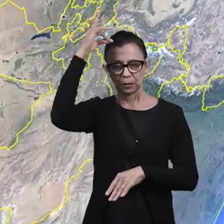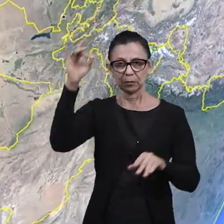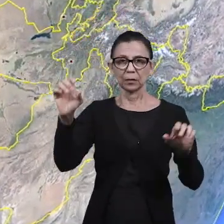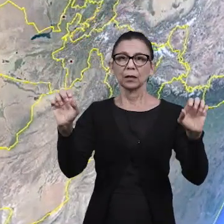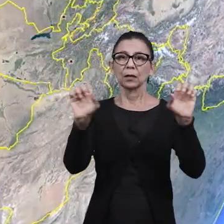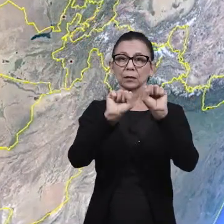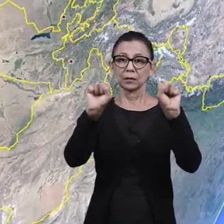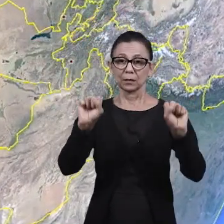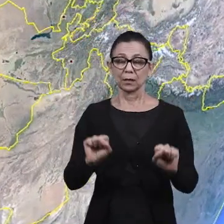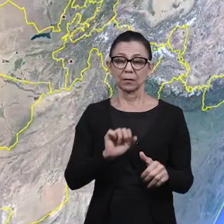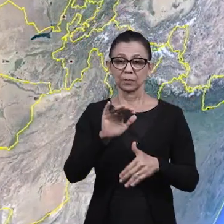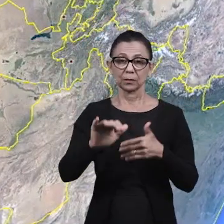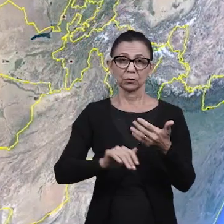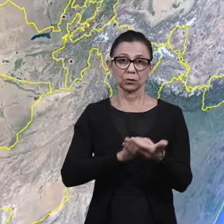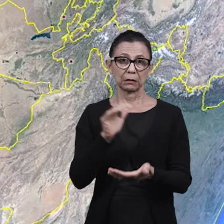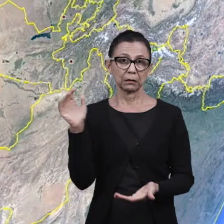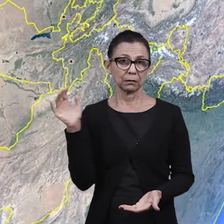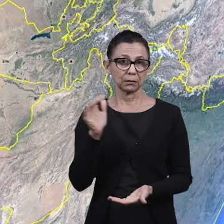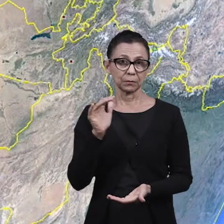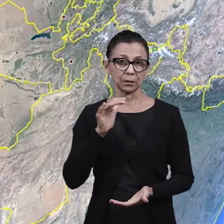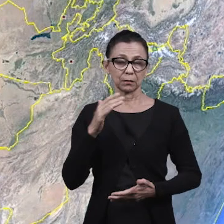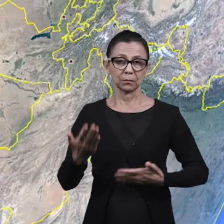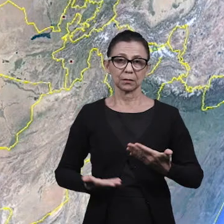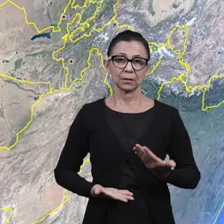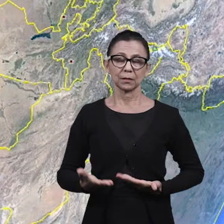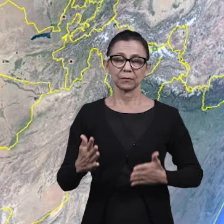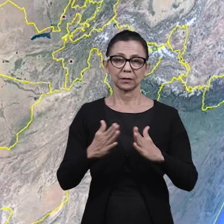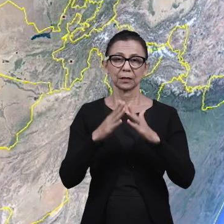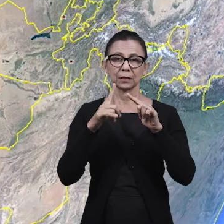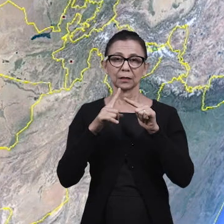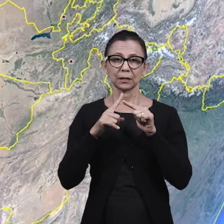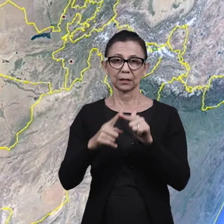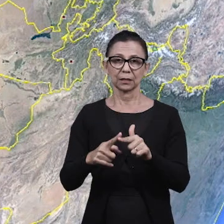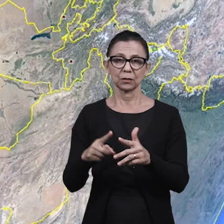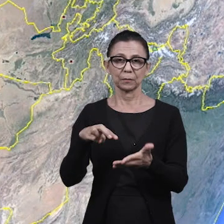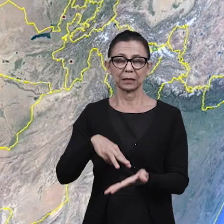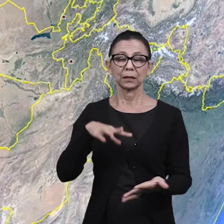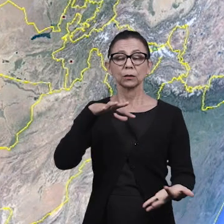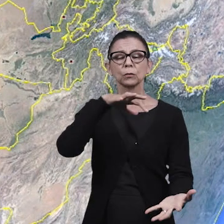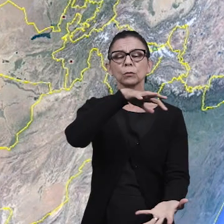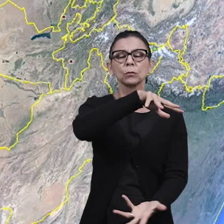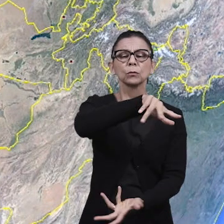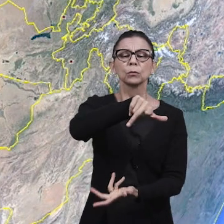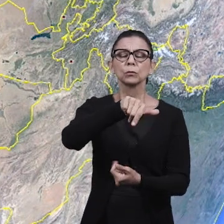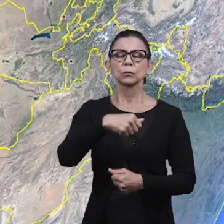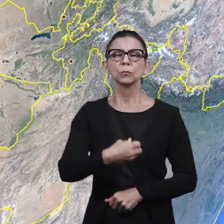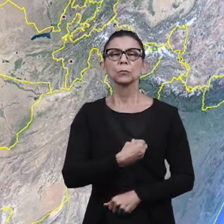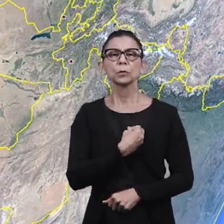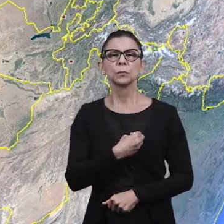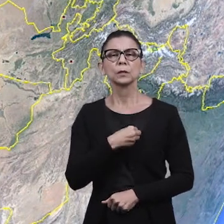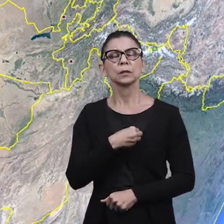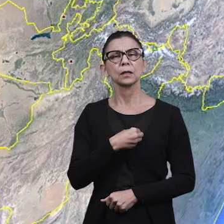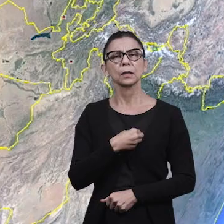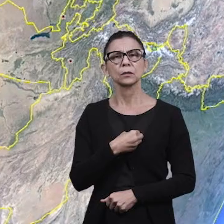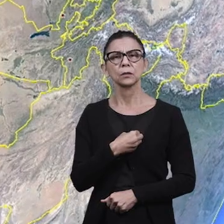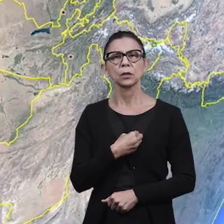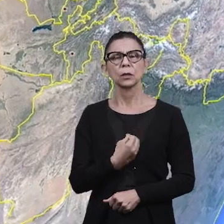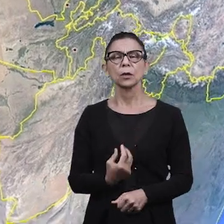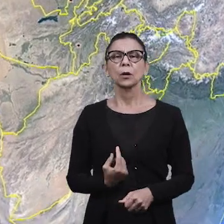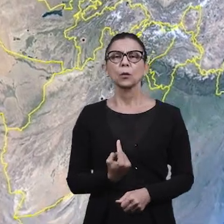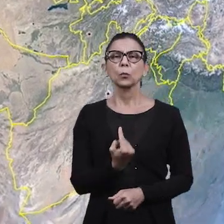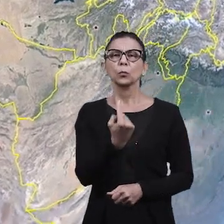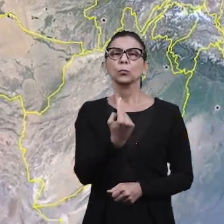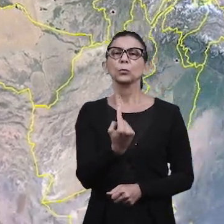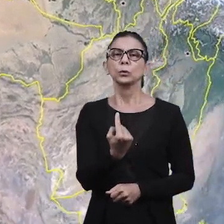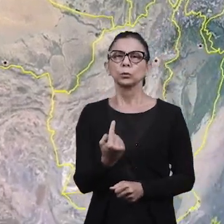esprit. À travers le système de transmission, les membres de l'Église chrétienne Maranatha de toute la planète vivent